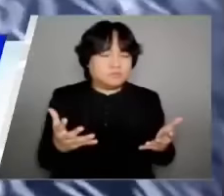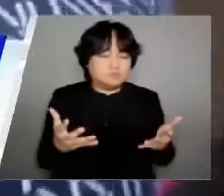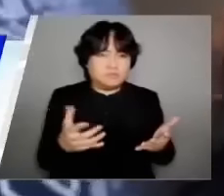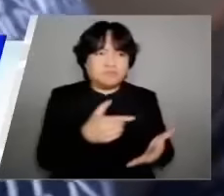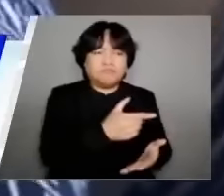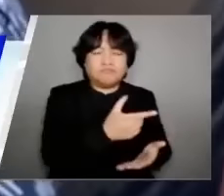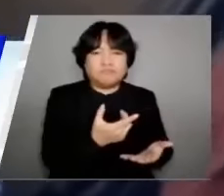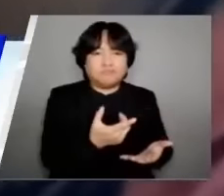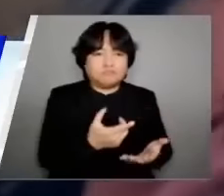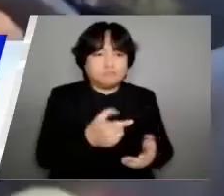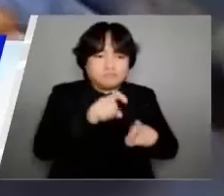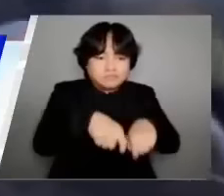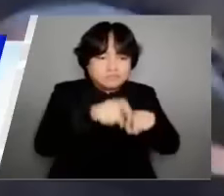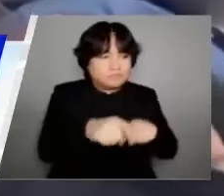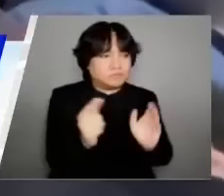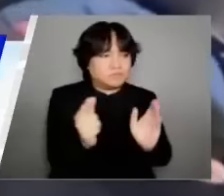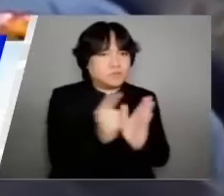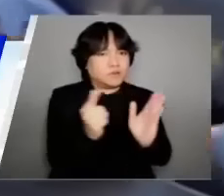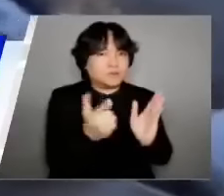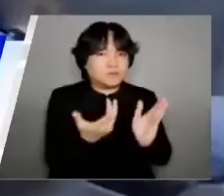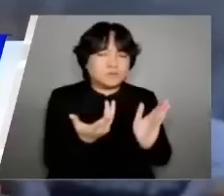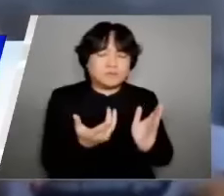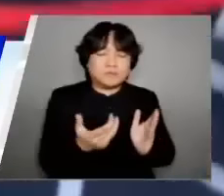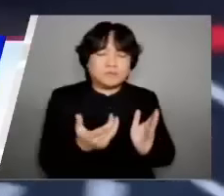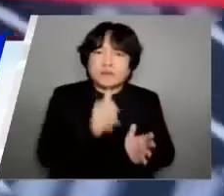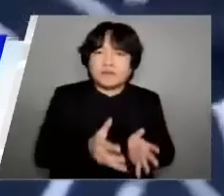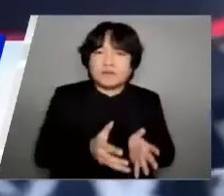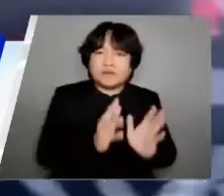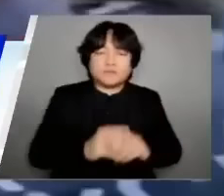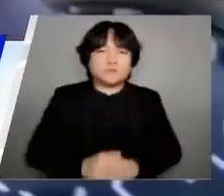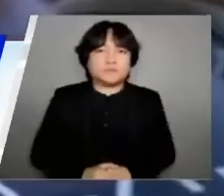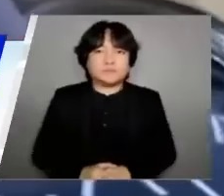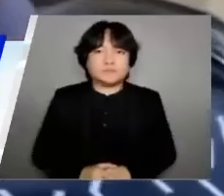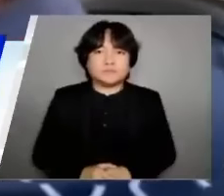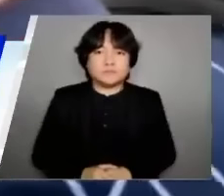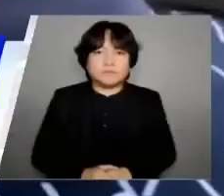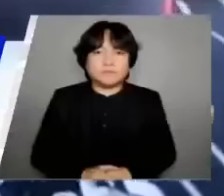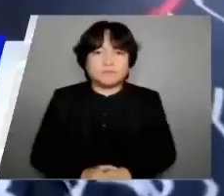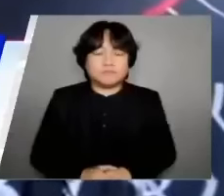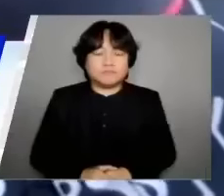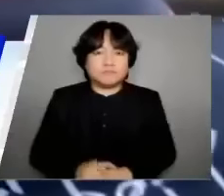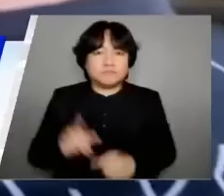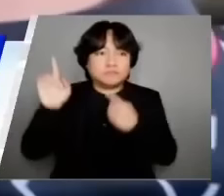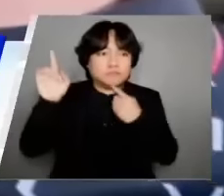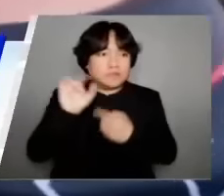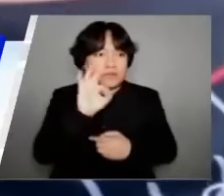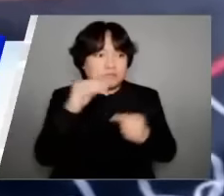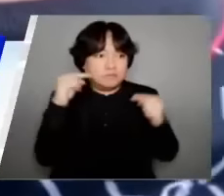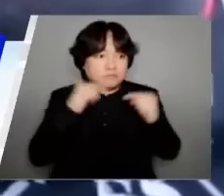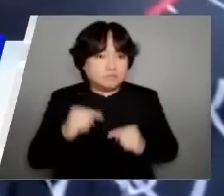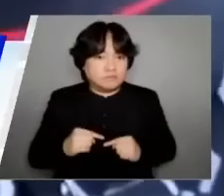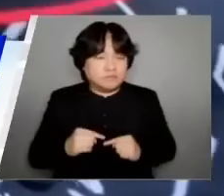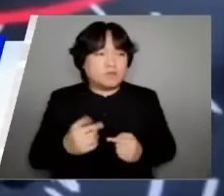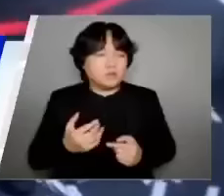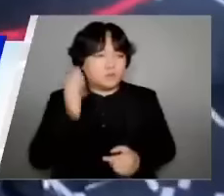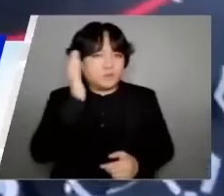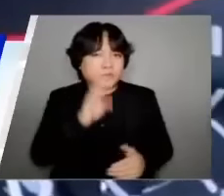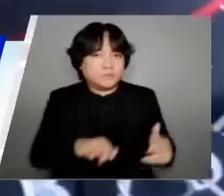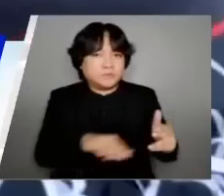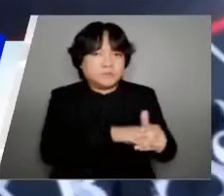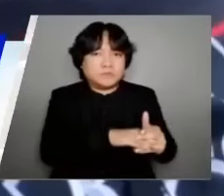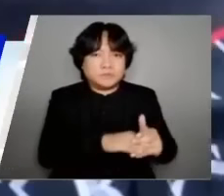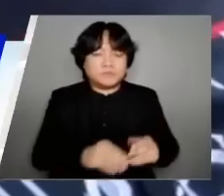mining operations dyan. Paglabas ng team leader. Pag masaktan ako dito, ayawin ko kayo ng kaso, ha? Pag masaktan